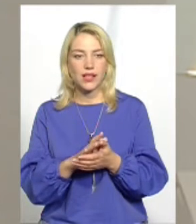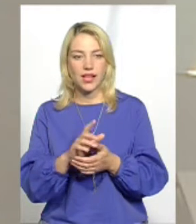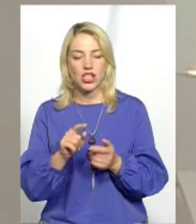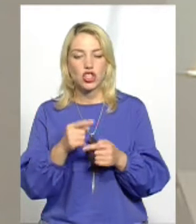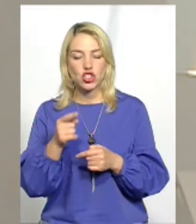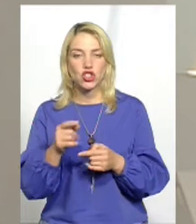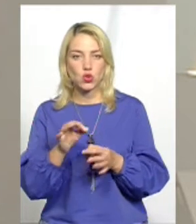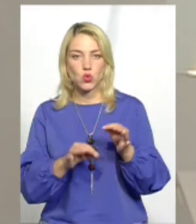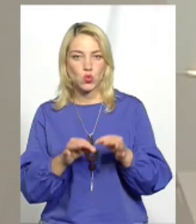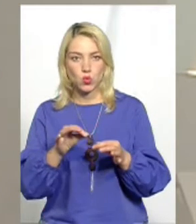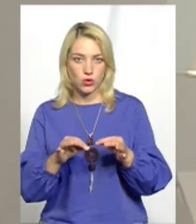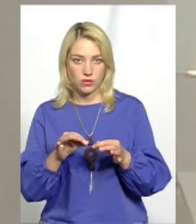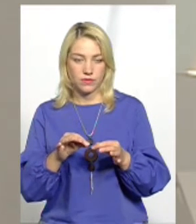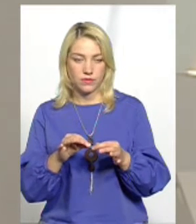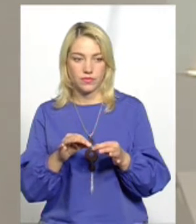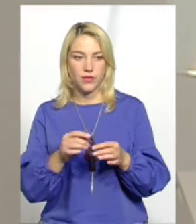через суд,